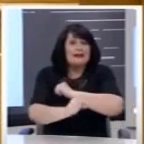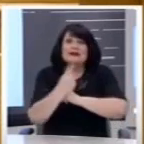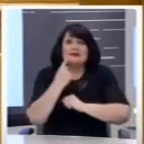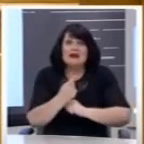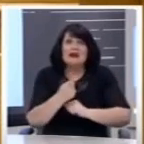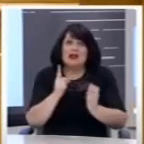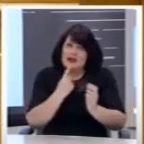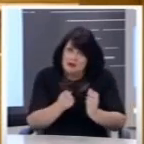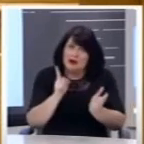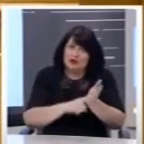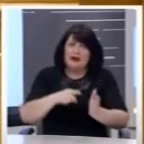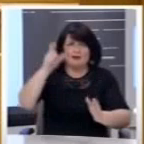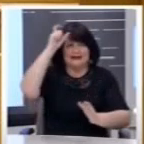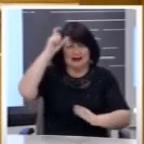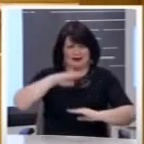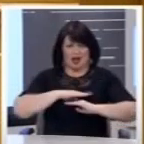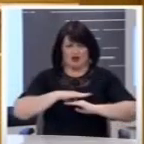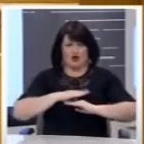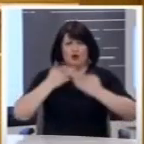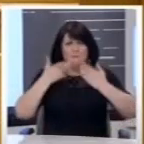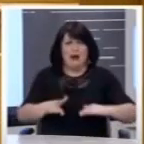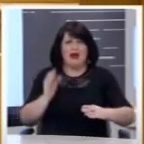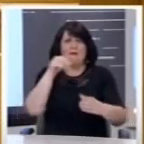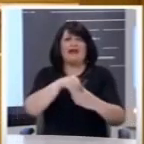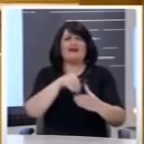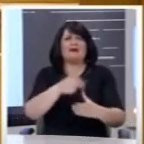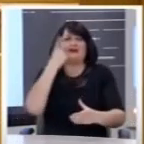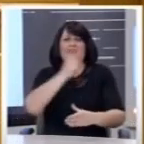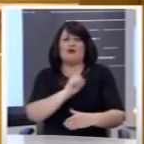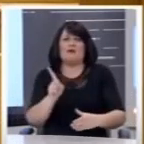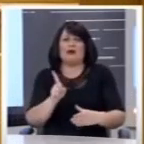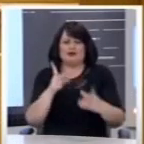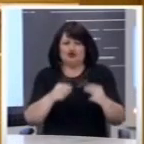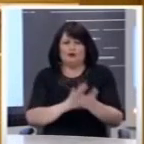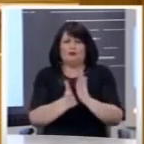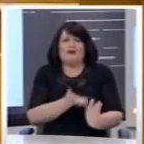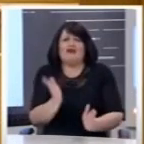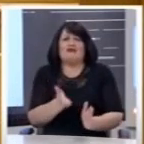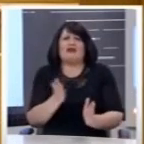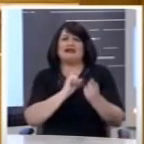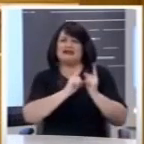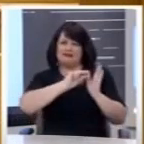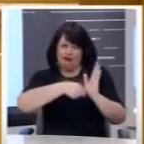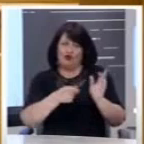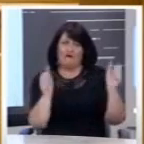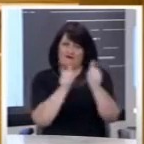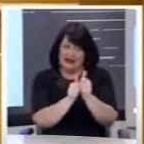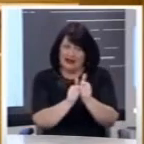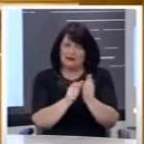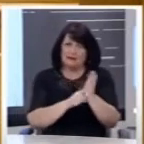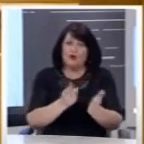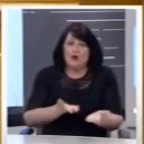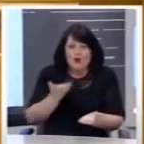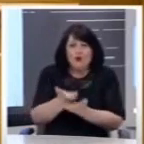φύγουν τα τουρκικά στρατεύματα. Ότι πρέπει να σταματήσουν τα παρεμβατικά δικαιώματα. Ότι πρέπει να υπάρξει ένα σύμφωνο φιλίας και ο πρότεινε ο ίδιος